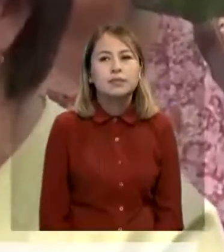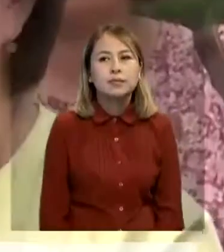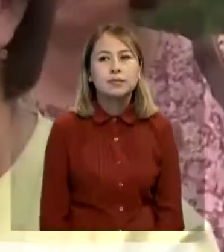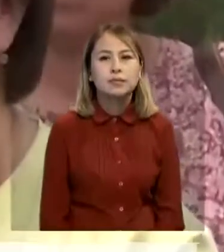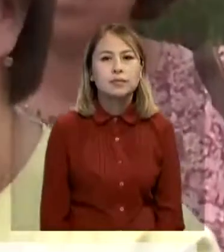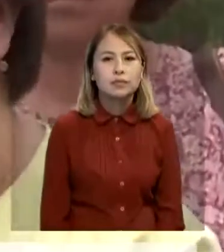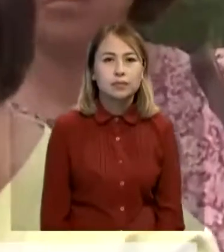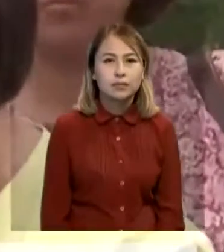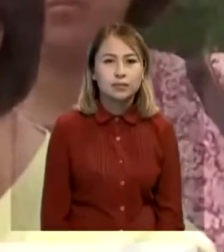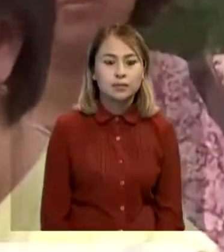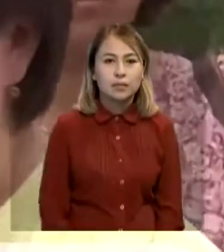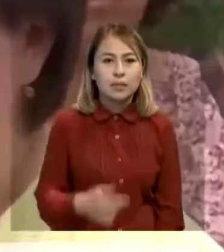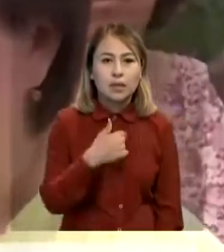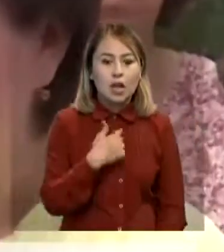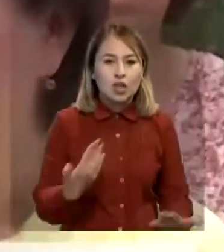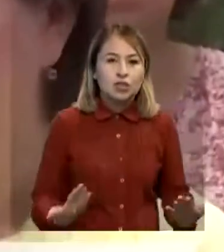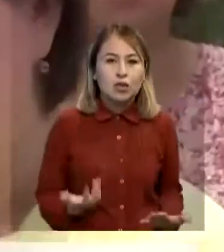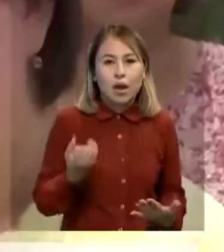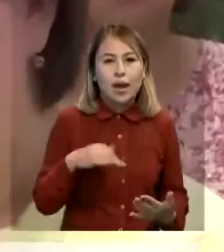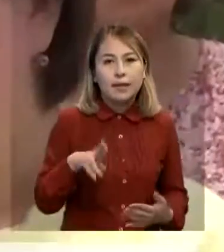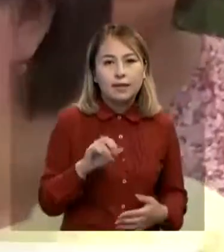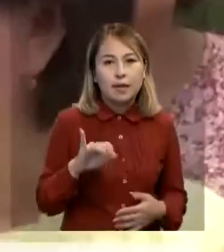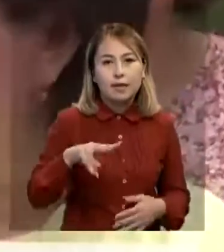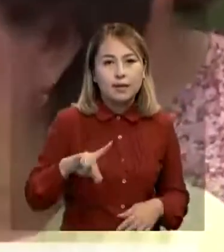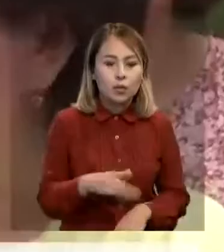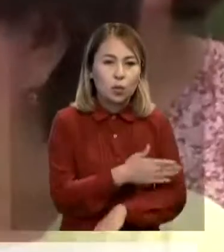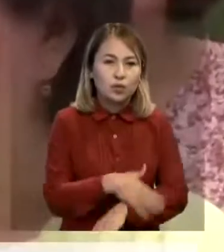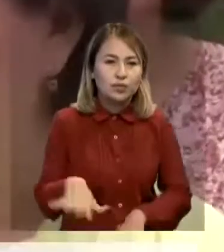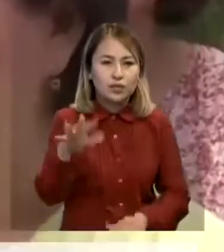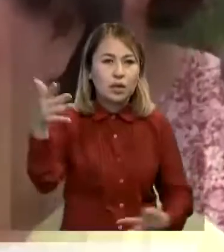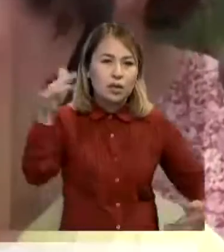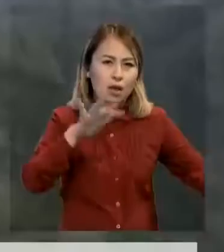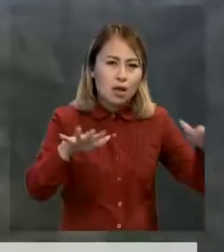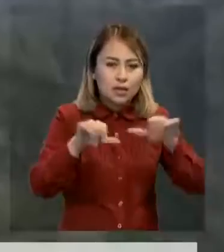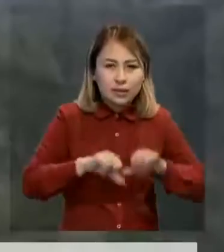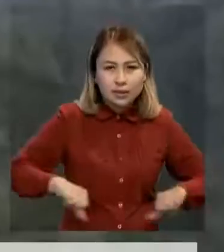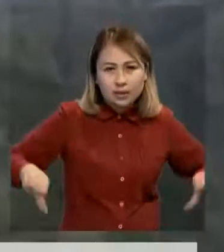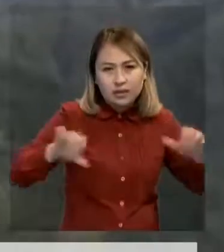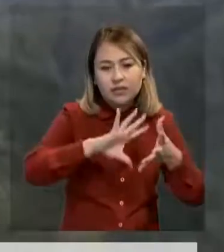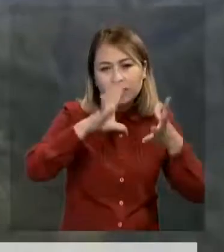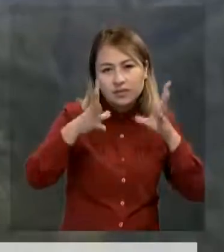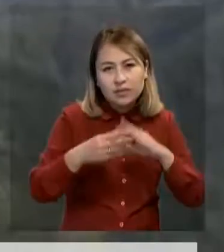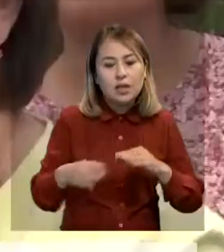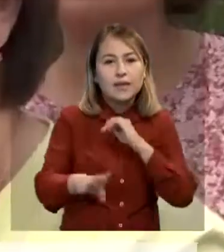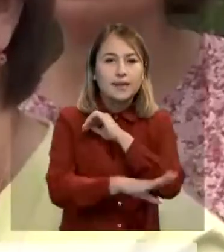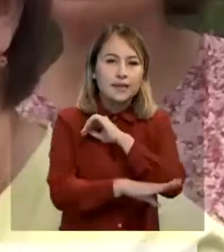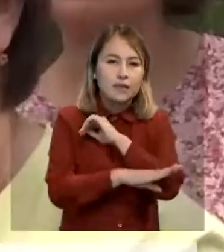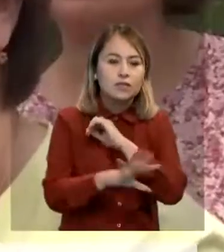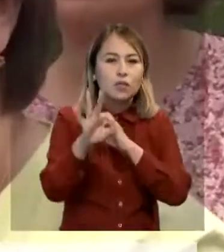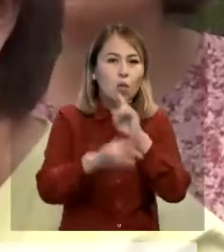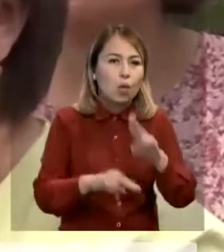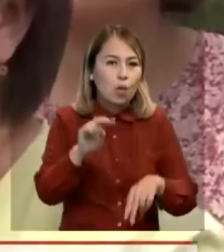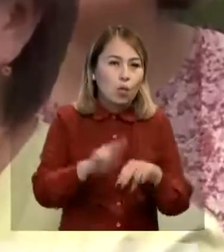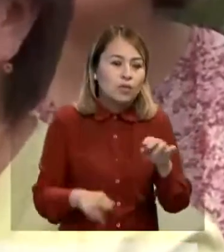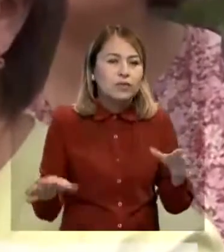на улице Айдарлы. Мен Айдарлы көшесінде тұрамын. Бұл жер жағалай таулармен қоршалған. Қазір мұндағы барлық ағашты құрылыс жүруіне байланысты